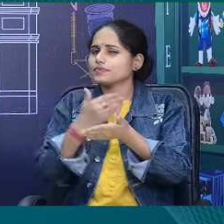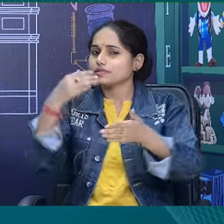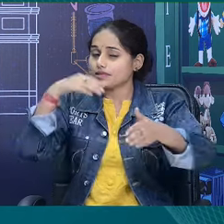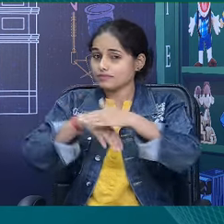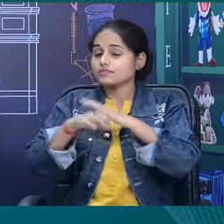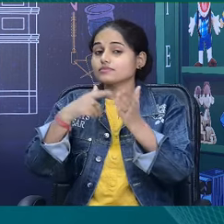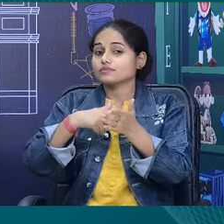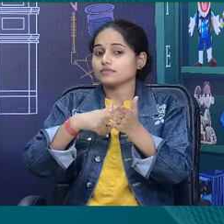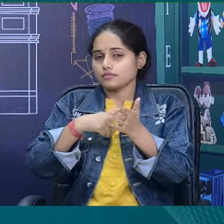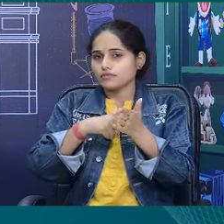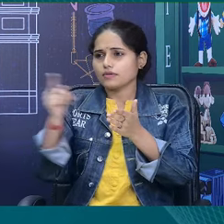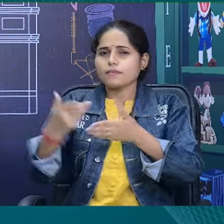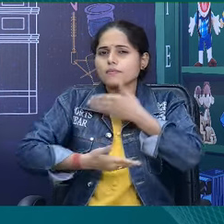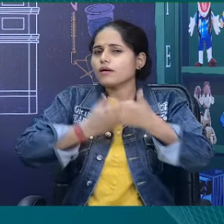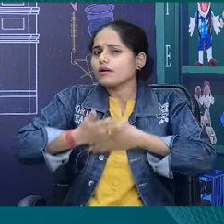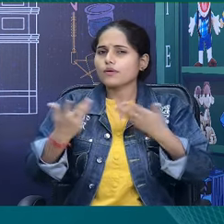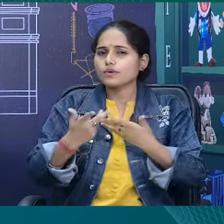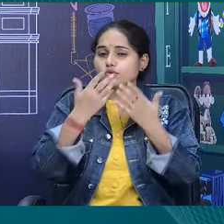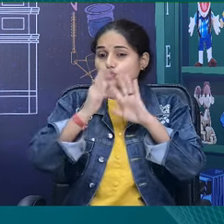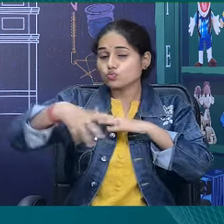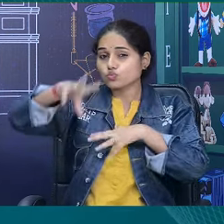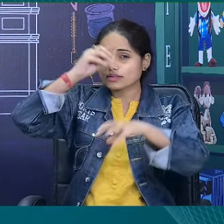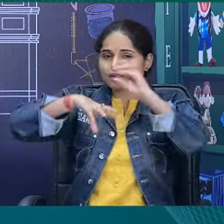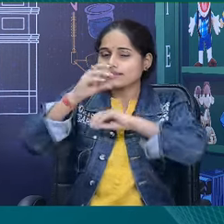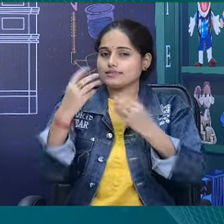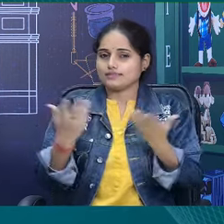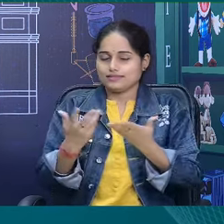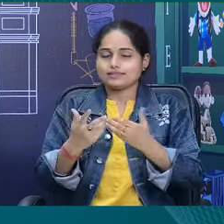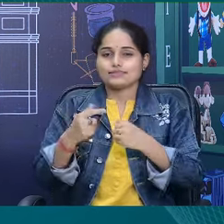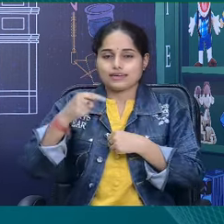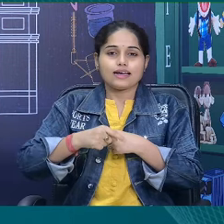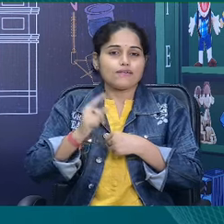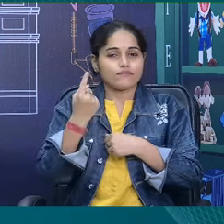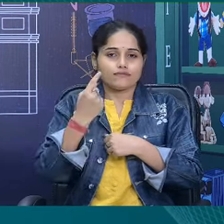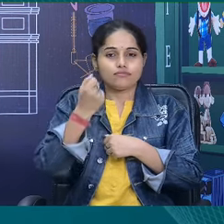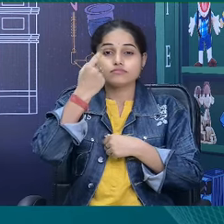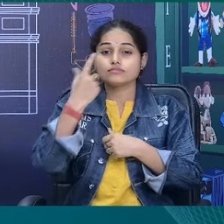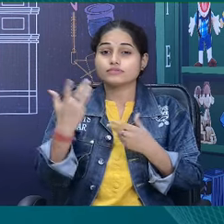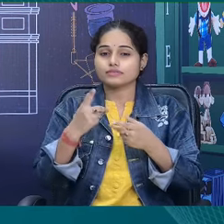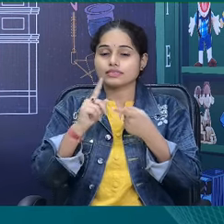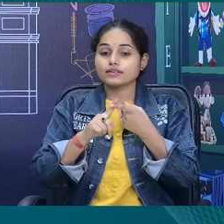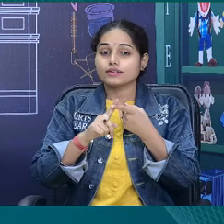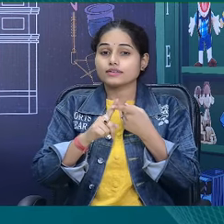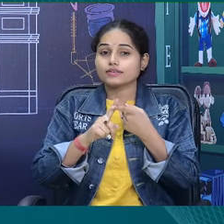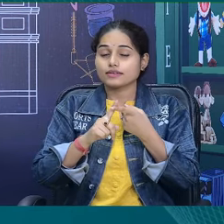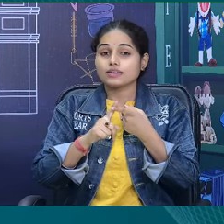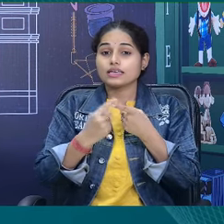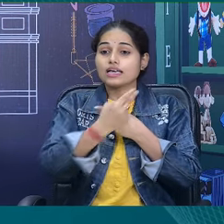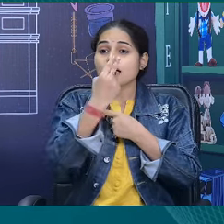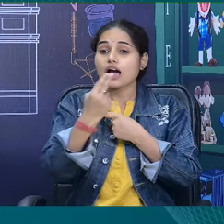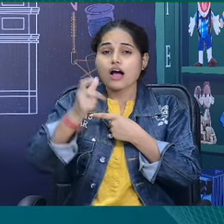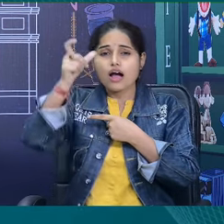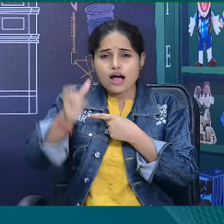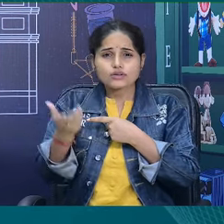स्टूडेंट्स हैं वो क्या-क्या समझने वाले हैं क्याक सीखने वाले हैं जी सर जी सर तो आज जो हम समझेंगे सर एक तो हम ये जानेंगे कि कौन-कौन से बहुत से आर्टिस्ट उस